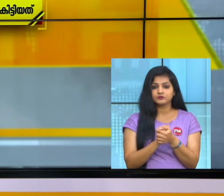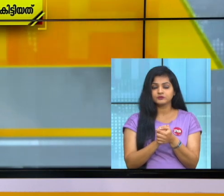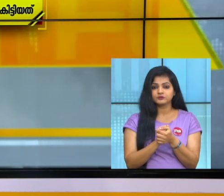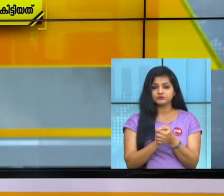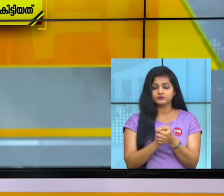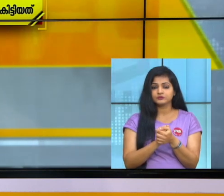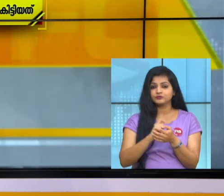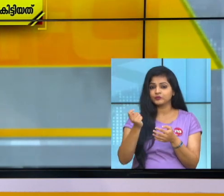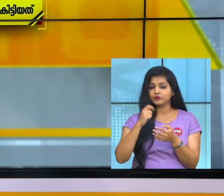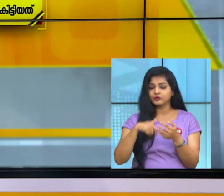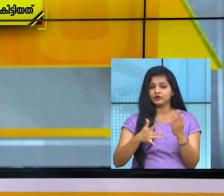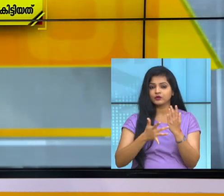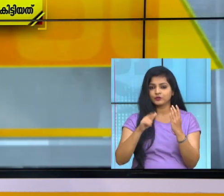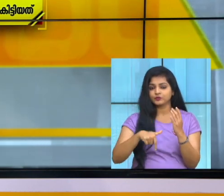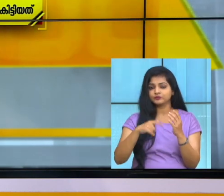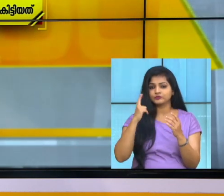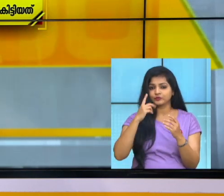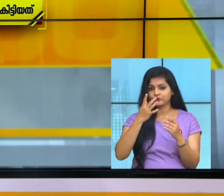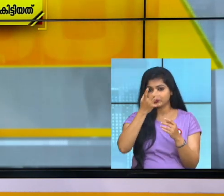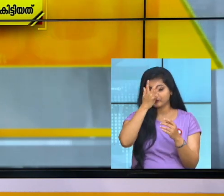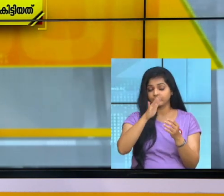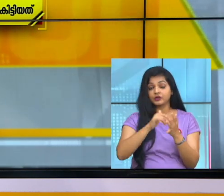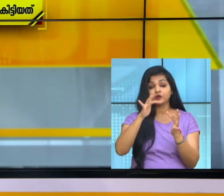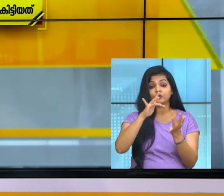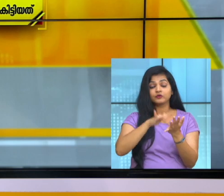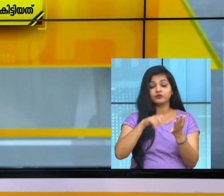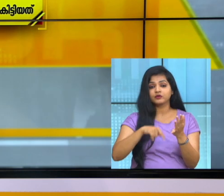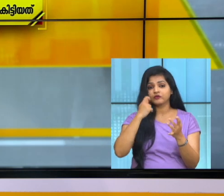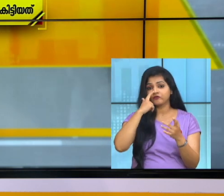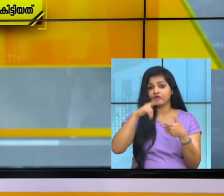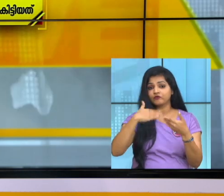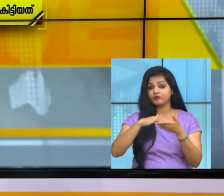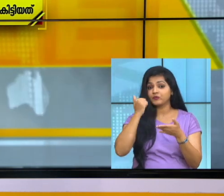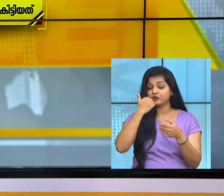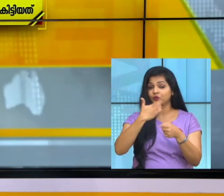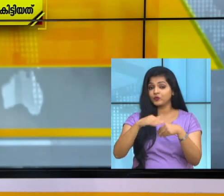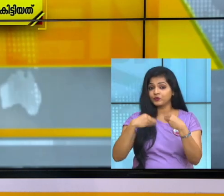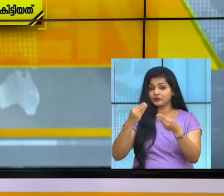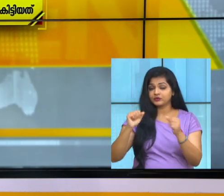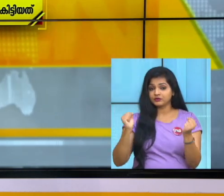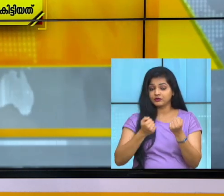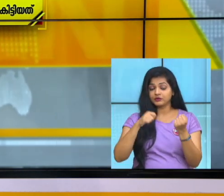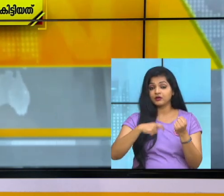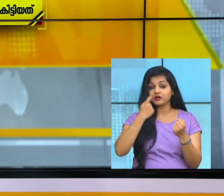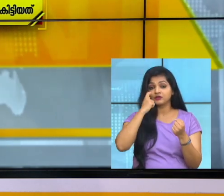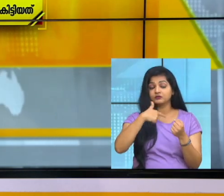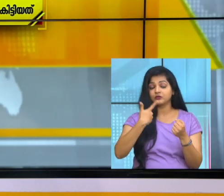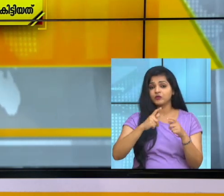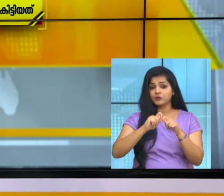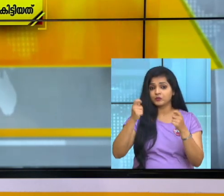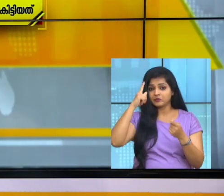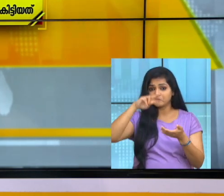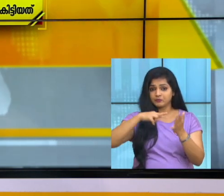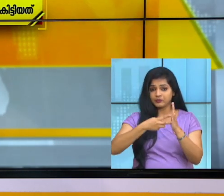രാഹുൽ വിജയൻ വിശദാംശങ്ങൾ പങ്കുവയ്ക്കുകയായിരുന്നു. ഇടുക്കി പൈനാവിൽ മരുമകൻ ഭാര്യാമാതാവിനെ കൊല്ലാൻ ശ്രമിച്ചത് ഭാര്യ വിവാഹമോചനം ആവശ്യപ്പെട്ടതിന്റെ വൈരാഗ്യത്തിലാണ്